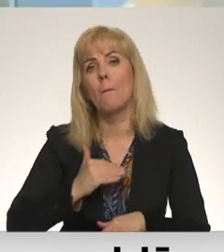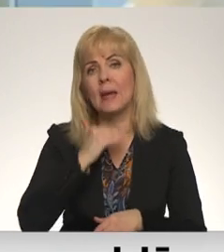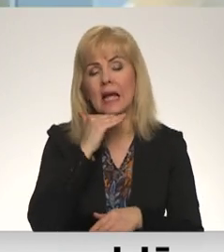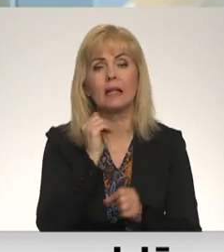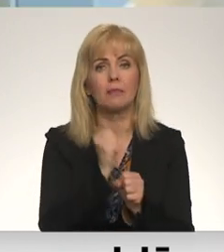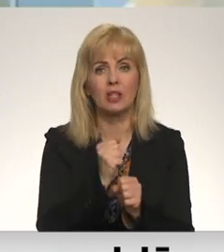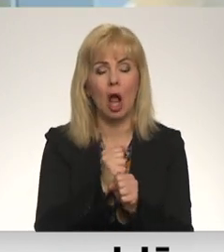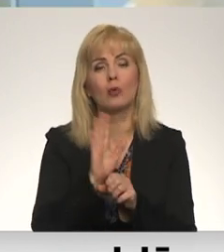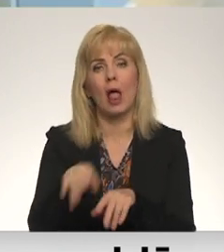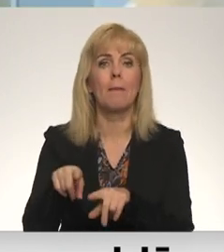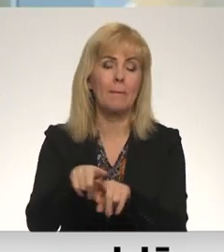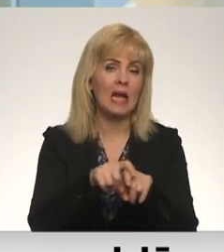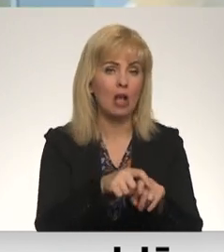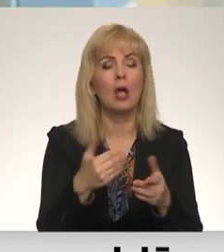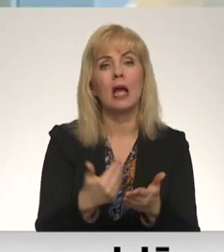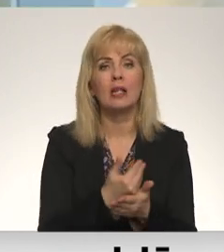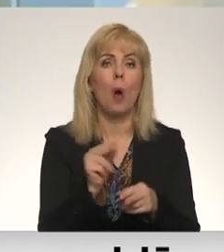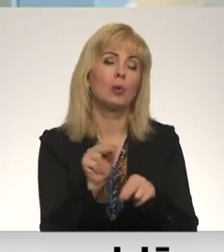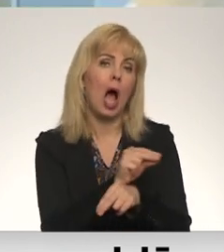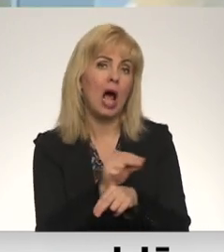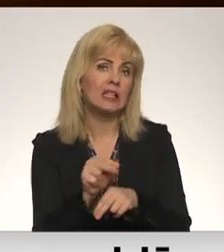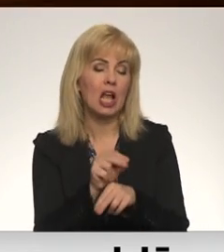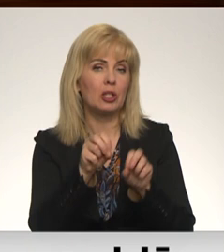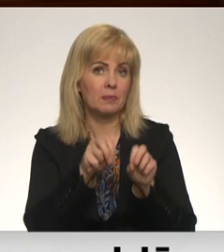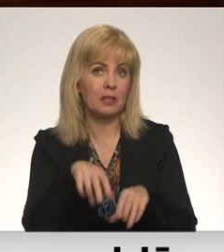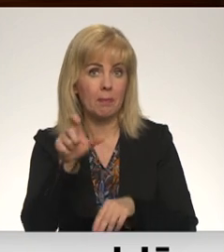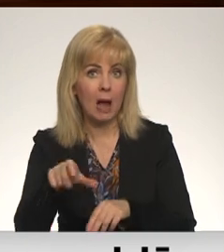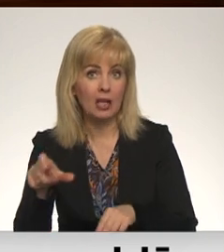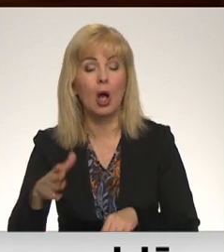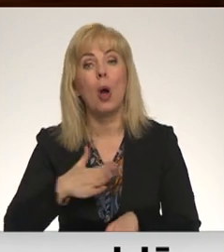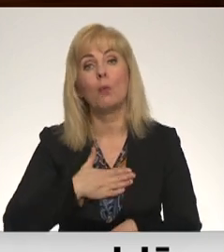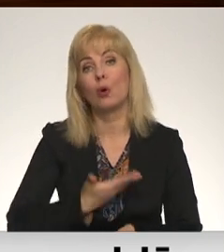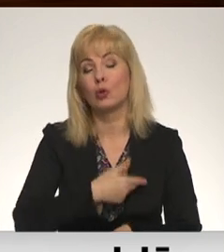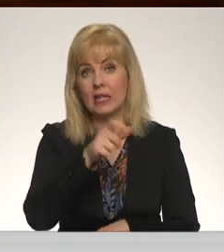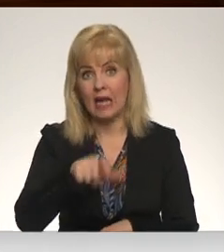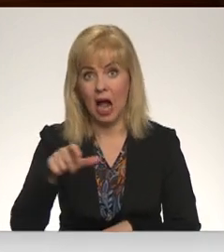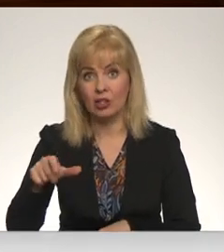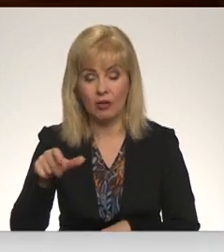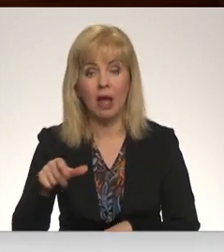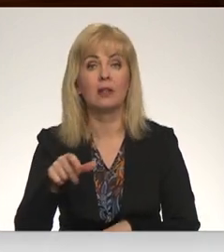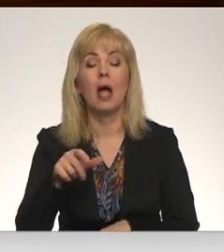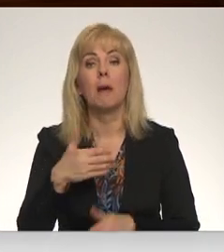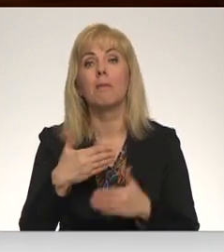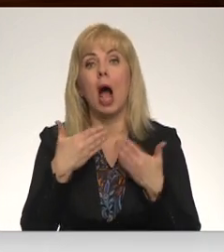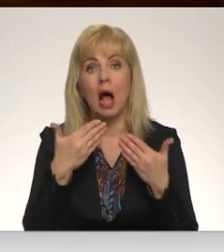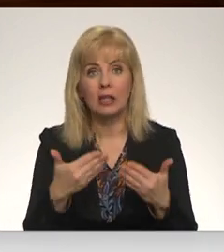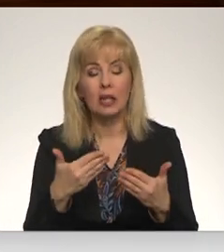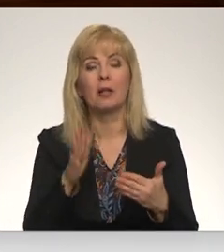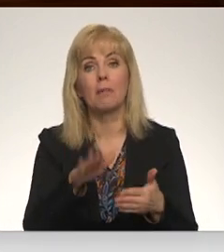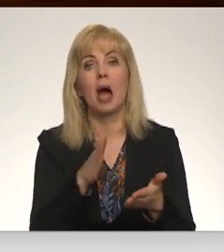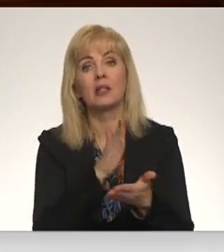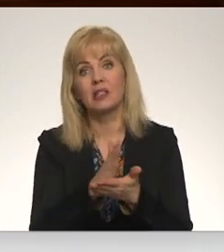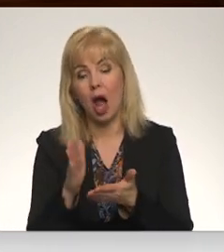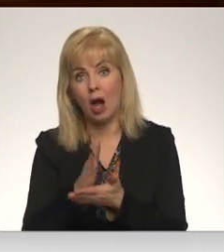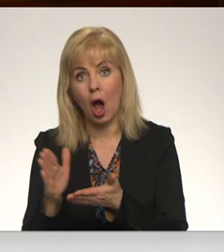strādāts, lai piesaistītu jaunus ārstniecības speciālistus. Mūsu iedzīvotāji mums paldies par sakārtotu